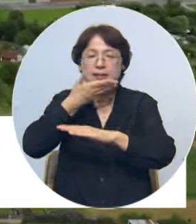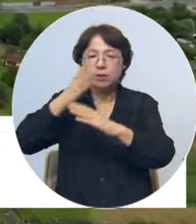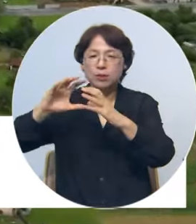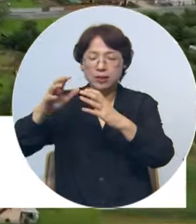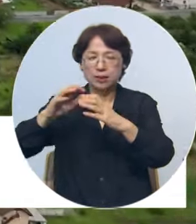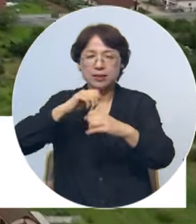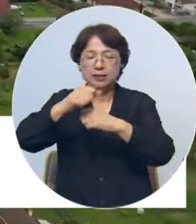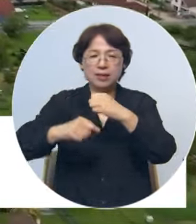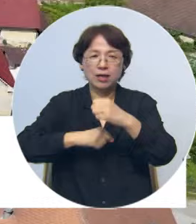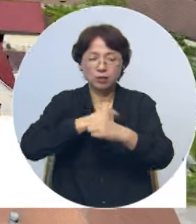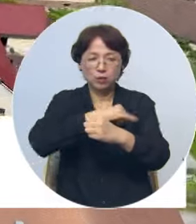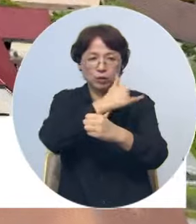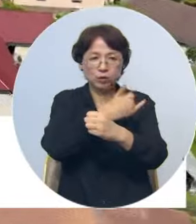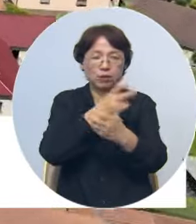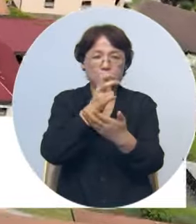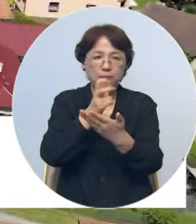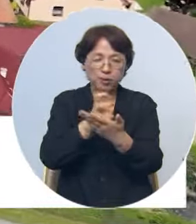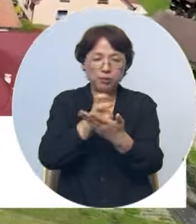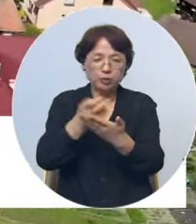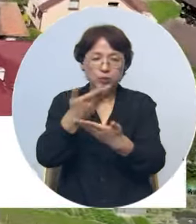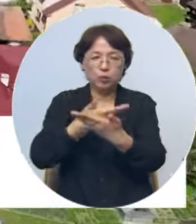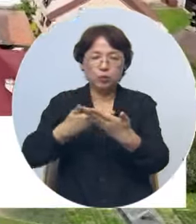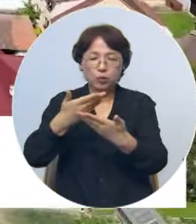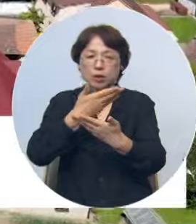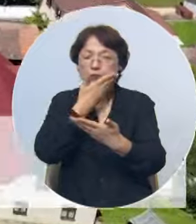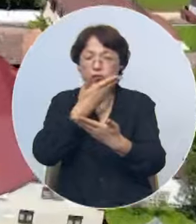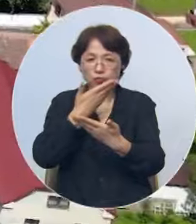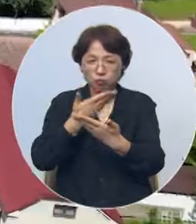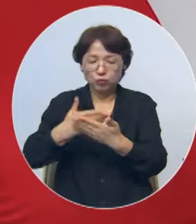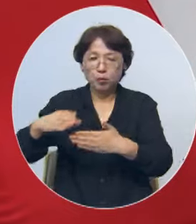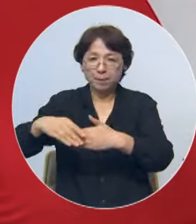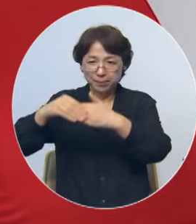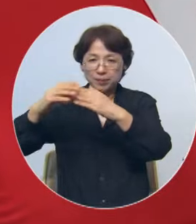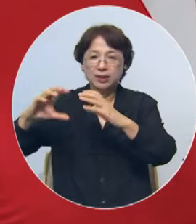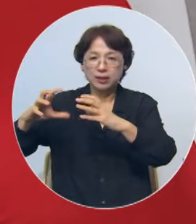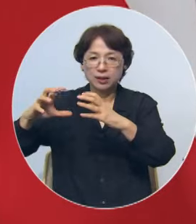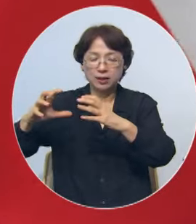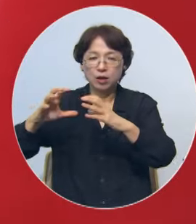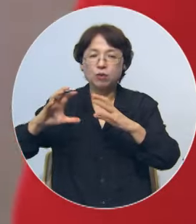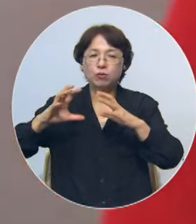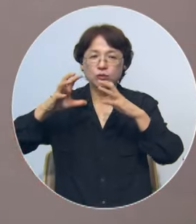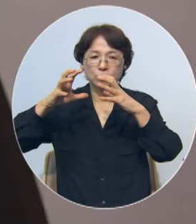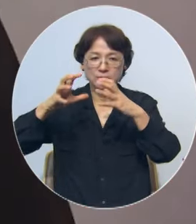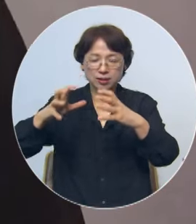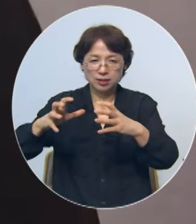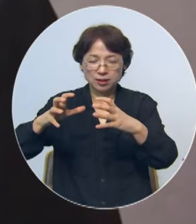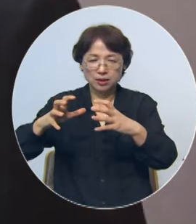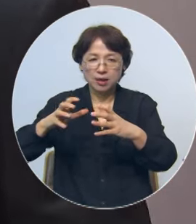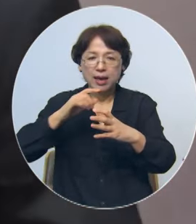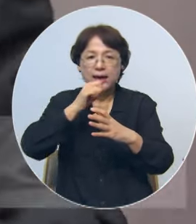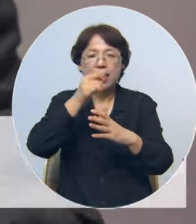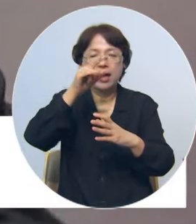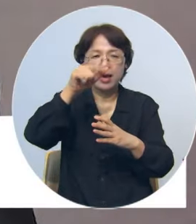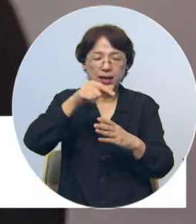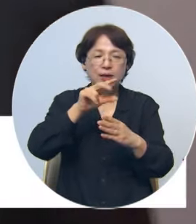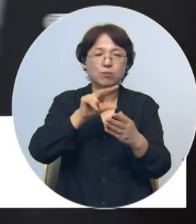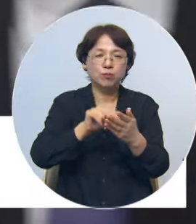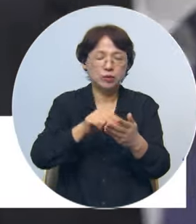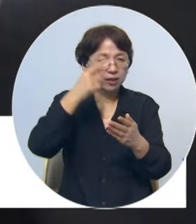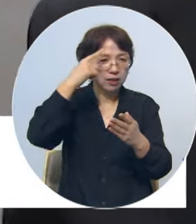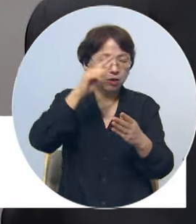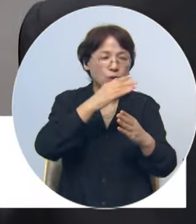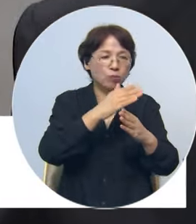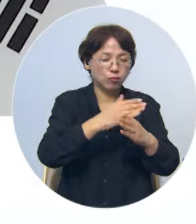인권, 법치의 가치를 공유하는 우리의 중요 우방국입니다. 국제무대에서 북핵 문제, 러북 군사협력